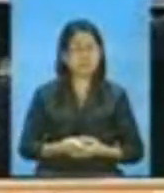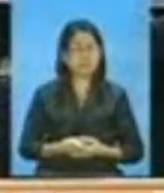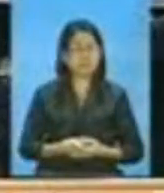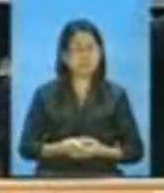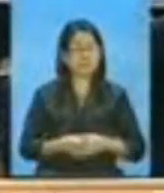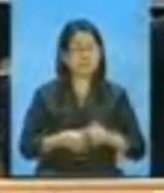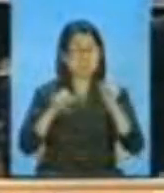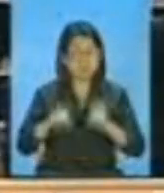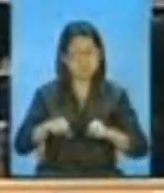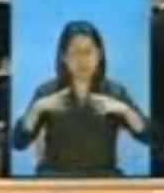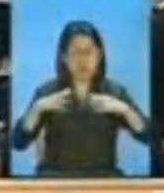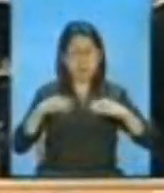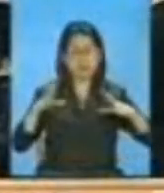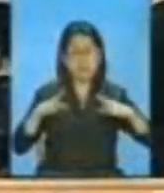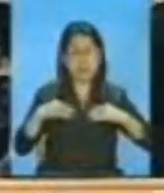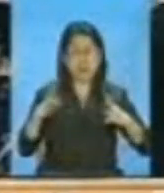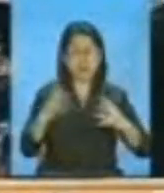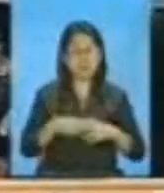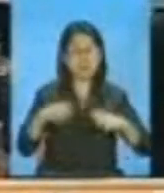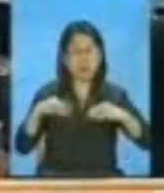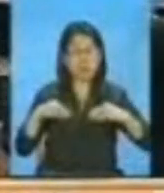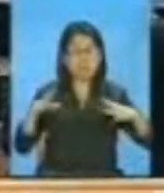เห็นด้วยหรือไม่ครับใช้สิทธิ์ได้เลยครับ